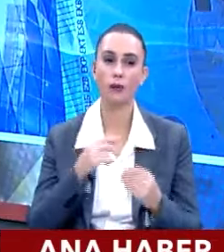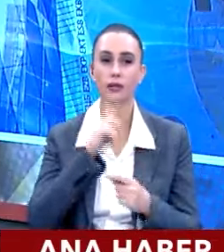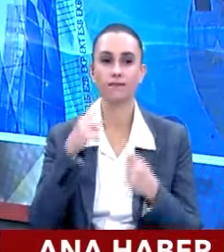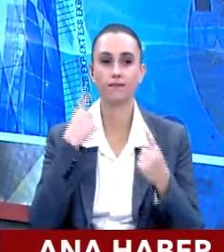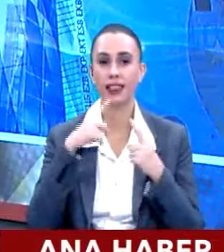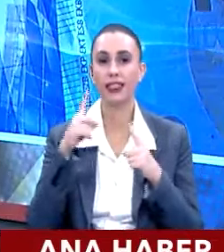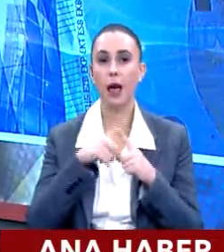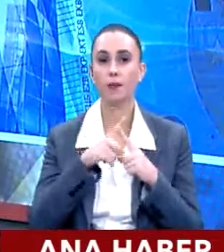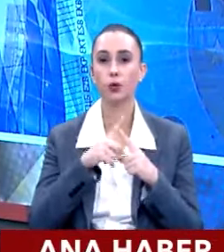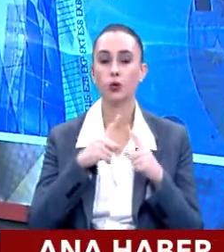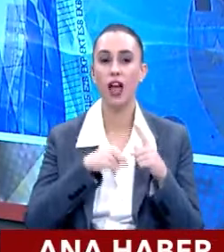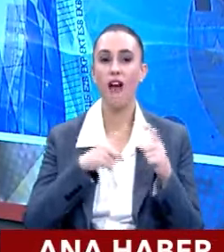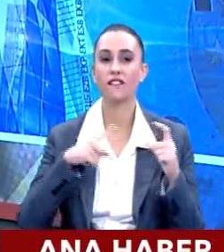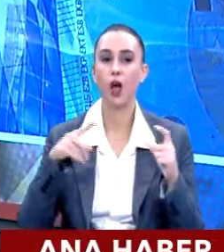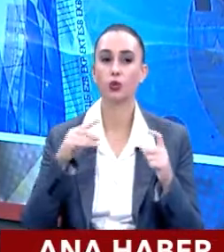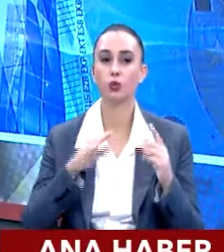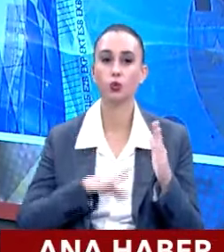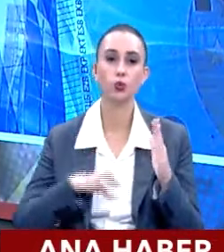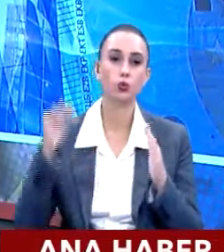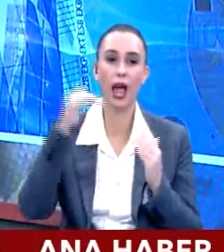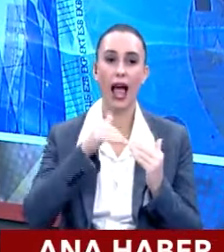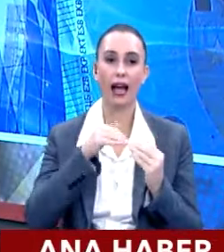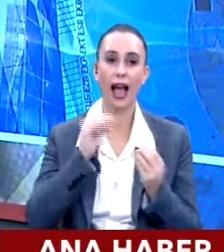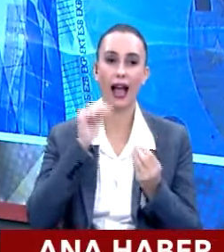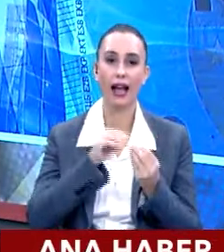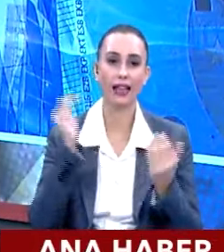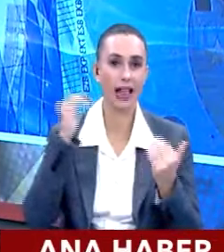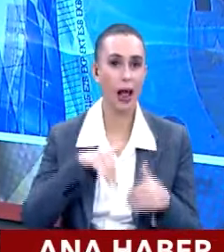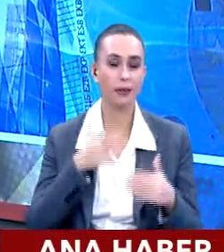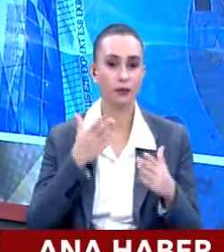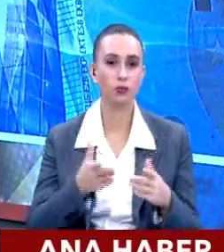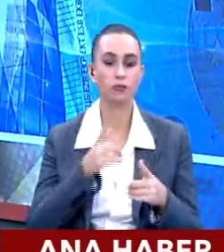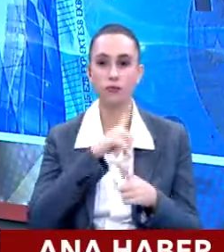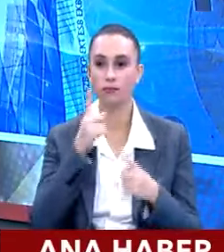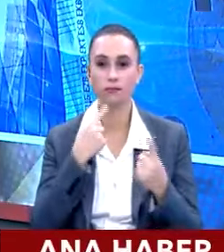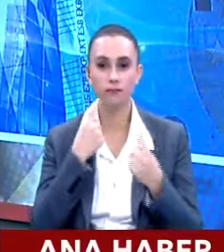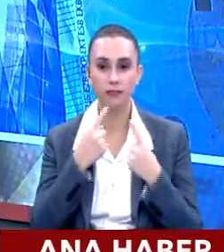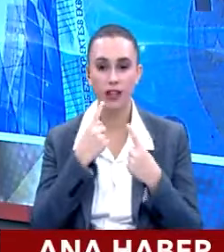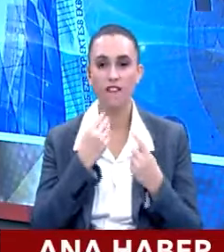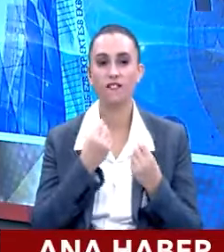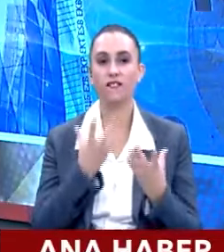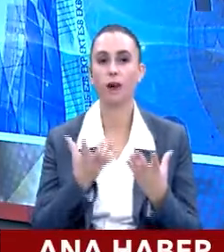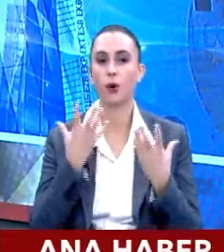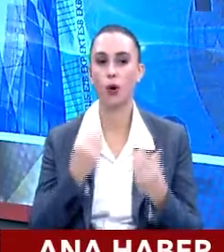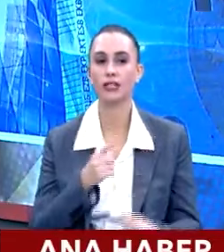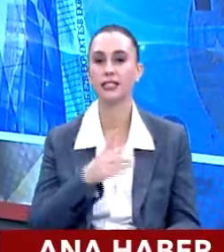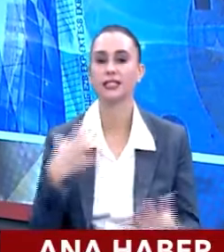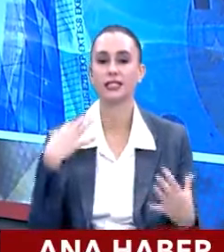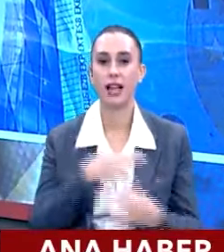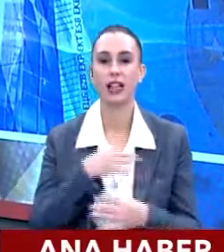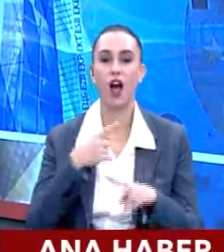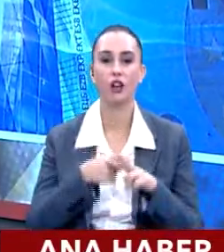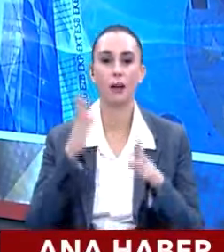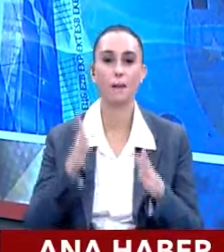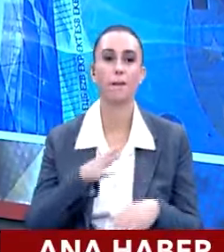Yani Temmuz'da enflasyonun yüksek gelebileceği sinyalinde aslında vermiş oldu Sayın Akçay,